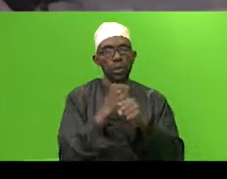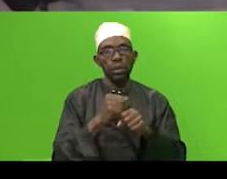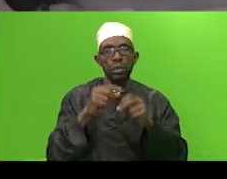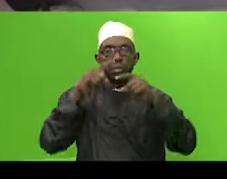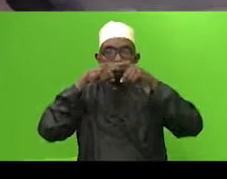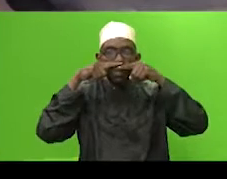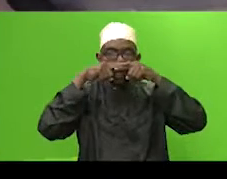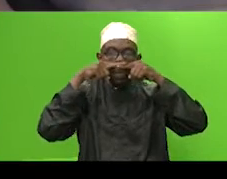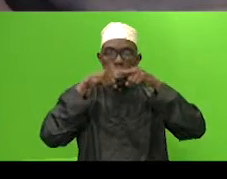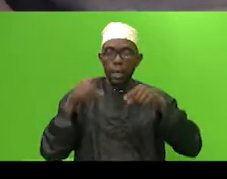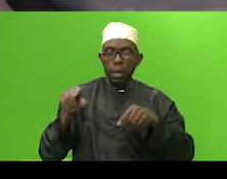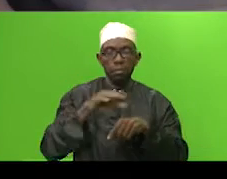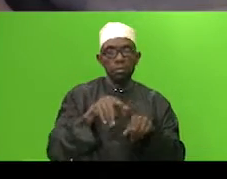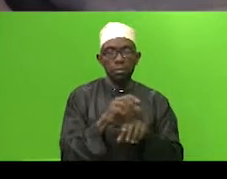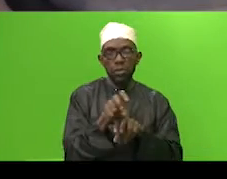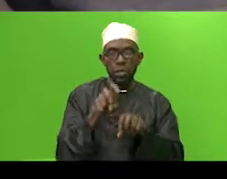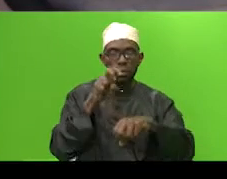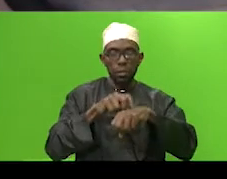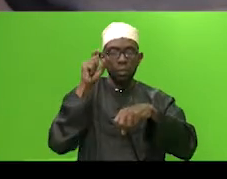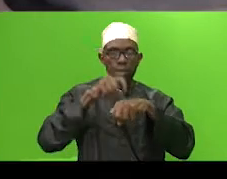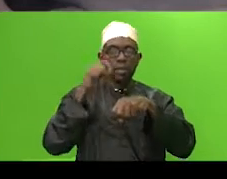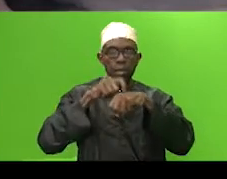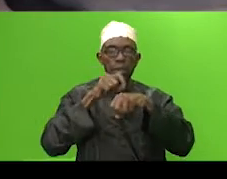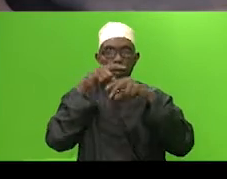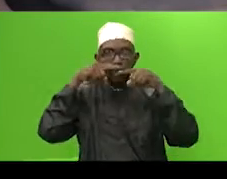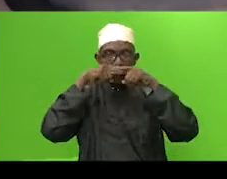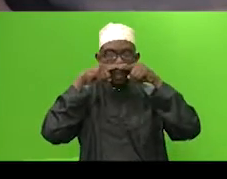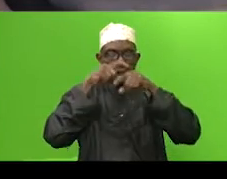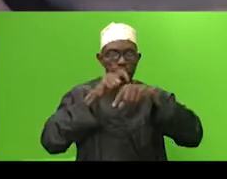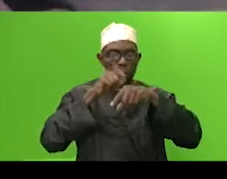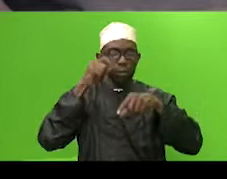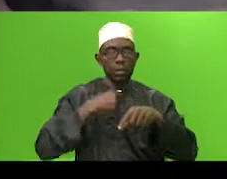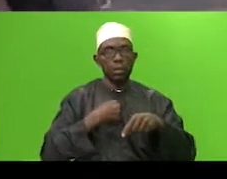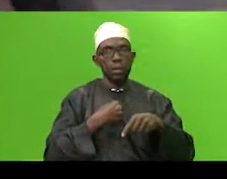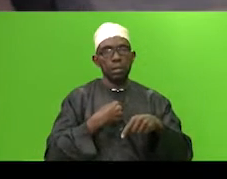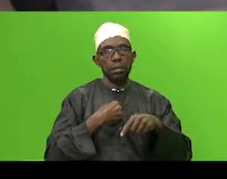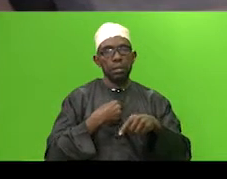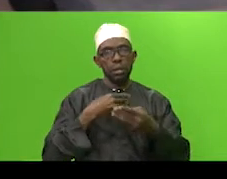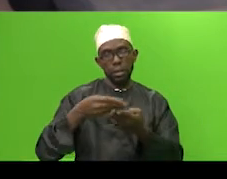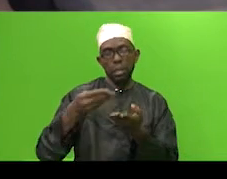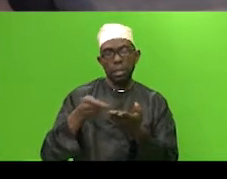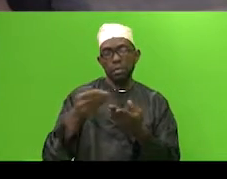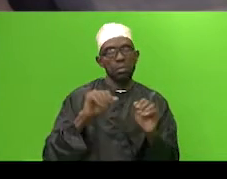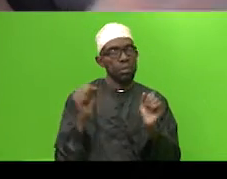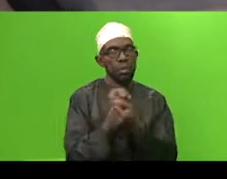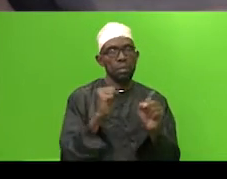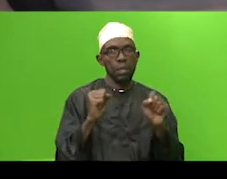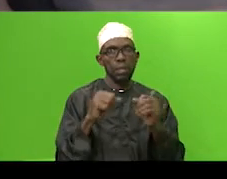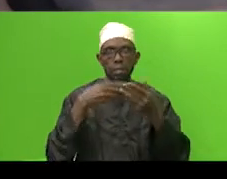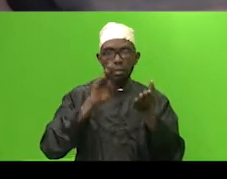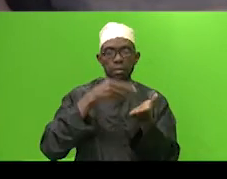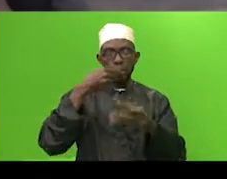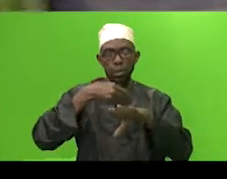na surura na kuja kuuma. Ile panya inauma, mimi hawezi usi mtu. Sio ni hasara.